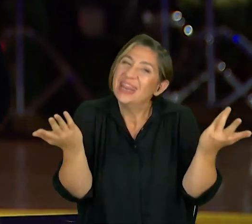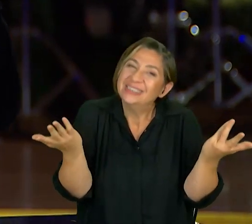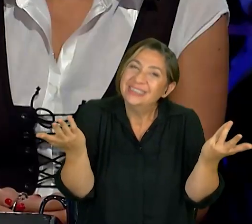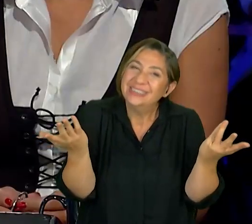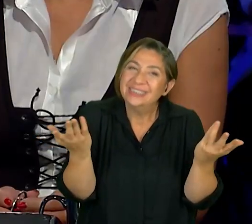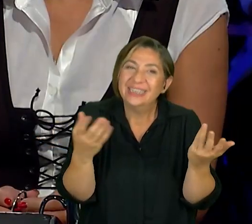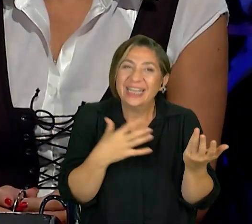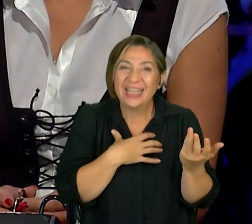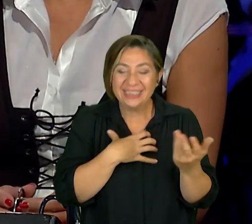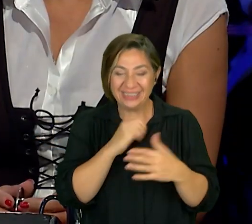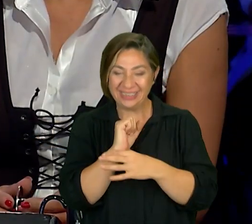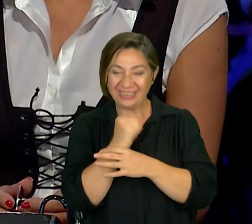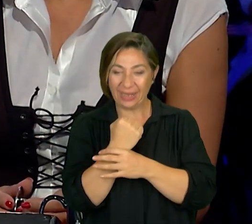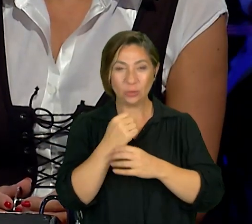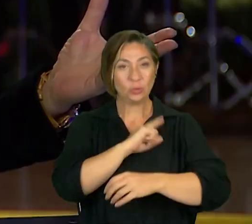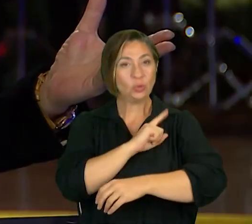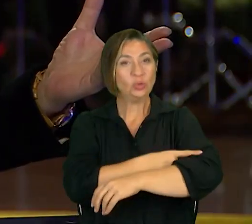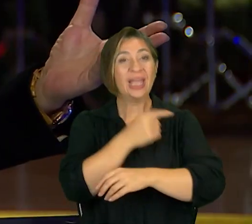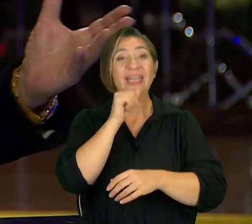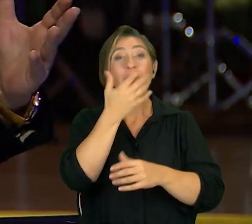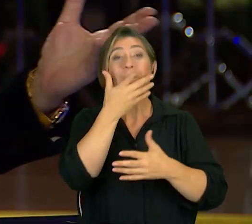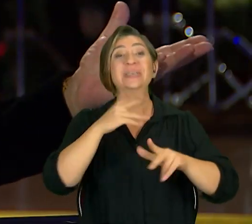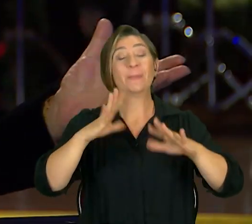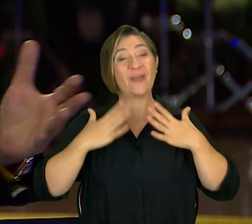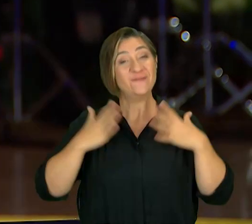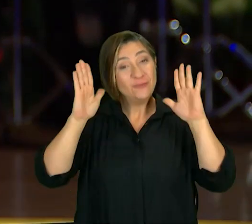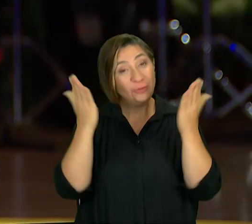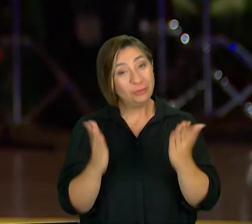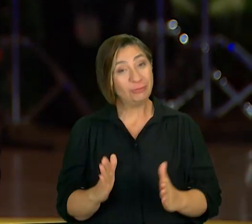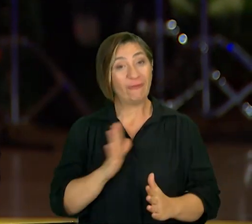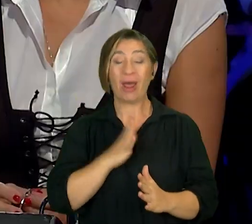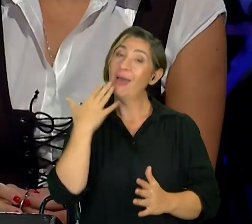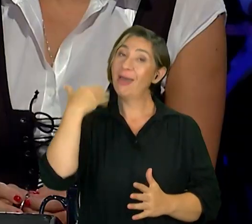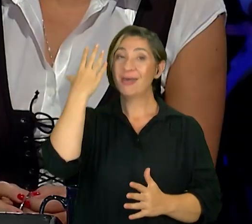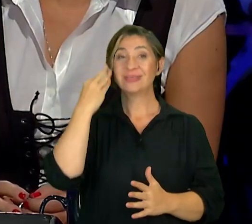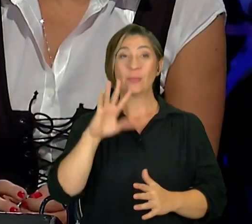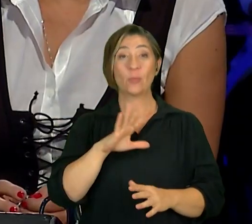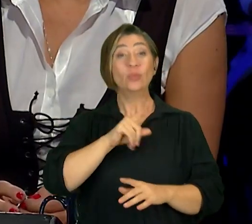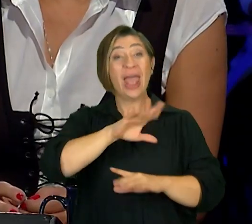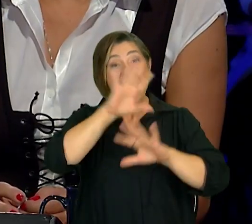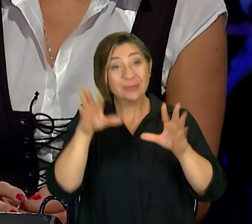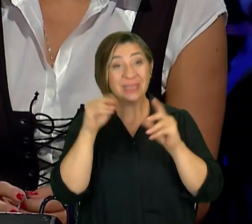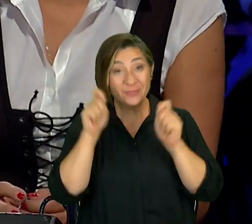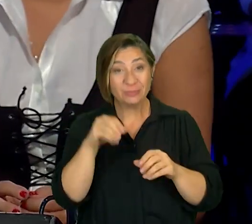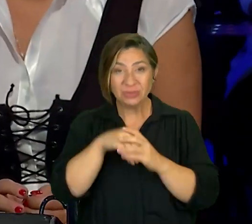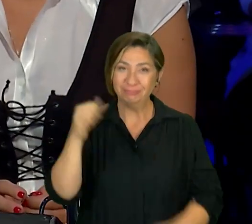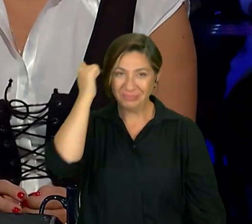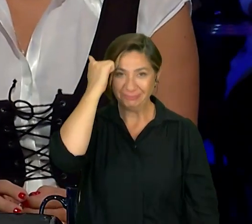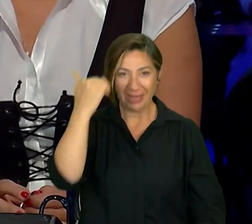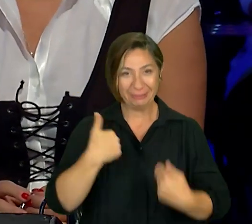yani kendi sanat gücünle hiç benzemeyen bir fiziğin var, inanamıyorum. Evet, bütün bu saydıklarını yaptığım için pişmanım.